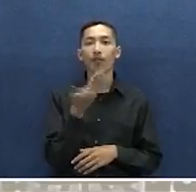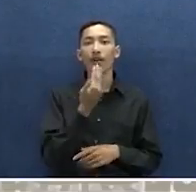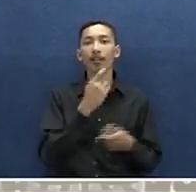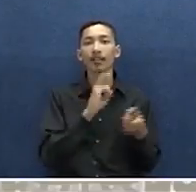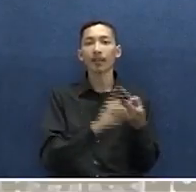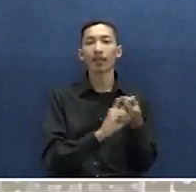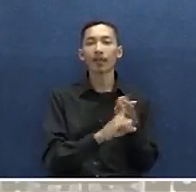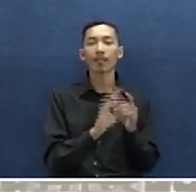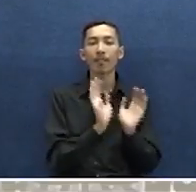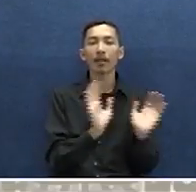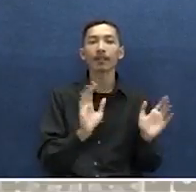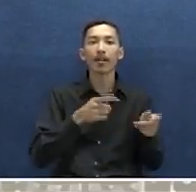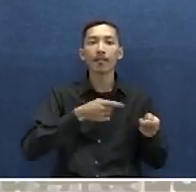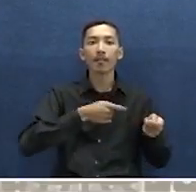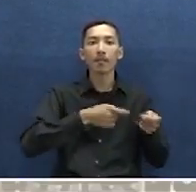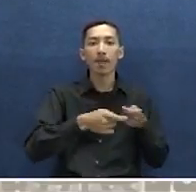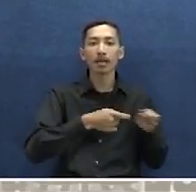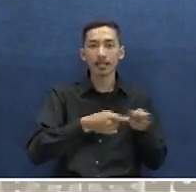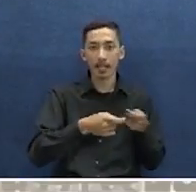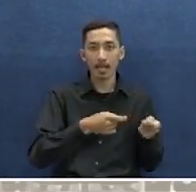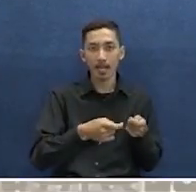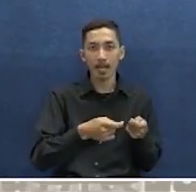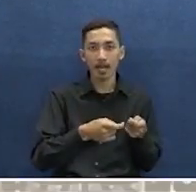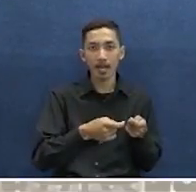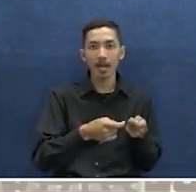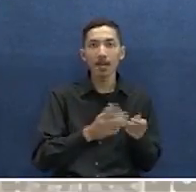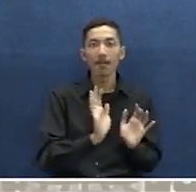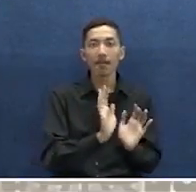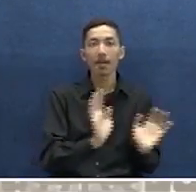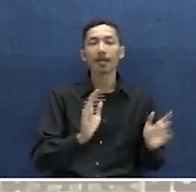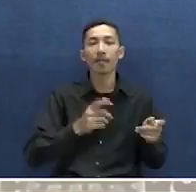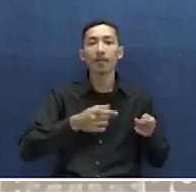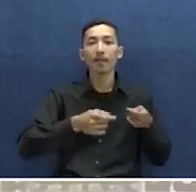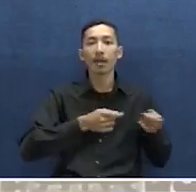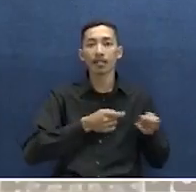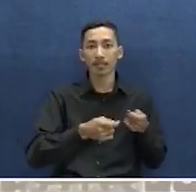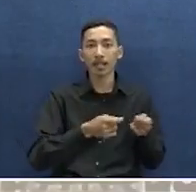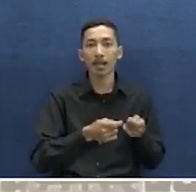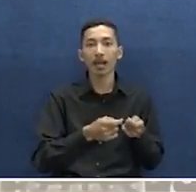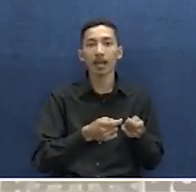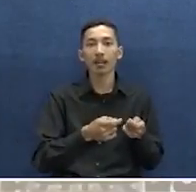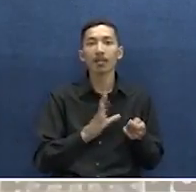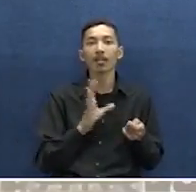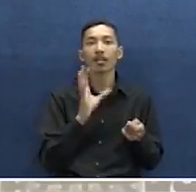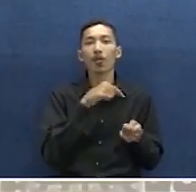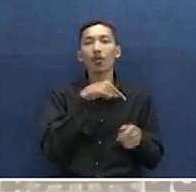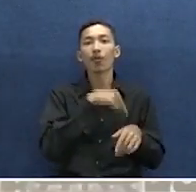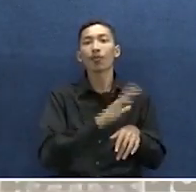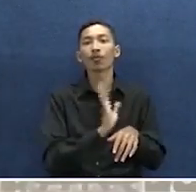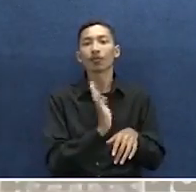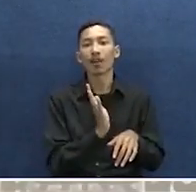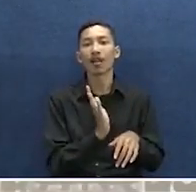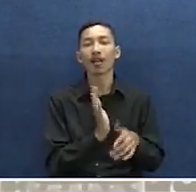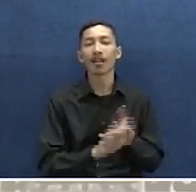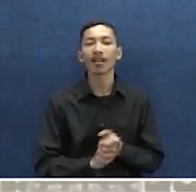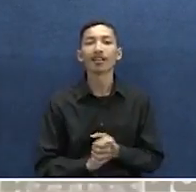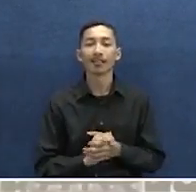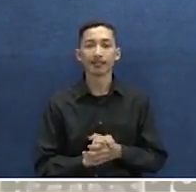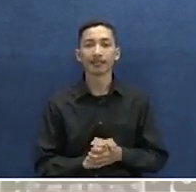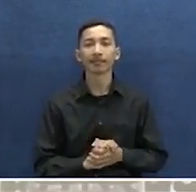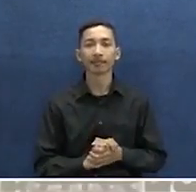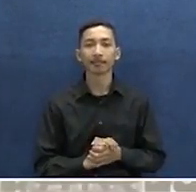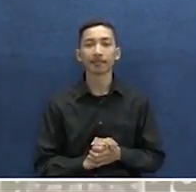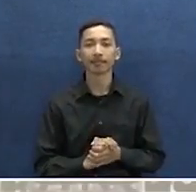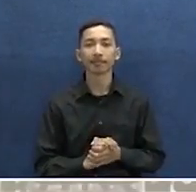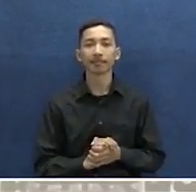banyak barista barista di empat Sebelumnya udah lebih terkenal tahu ada semangat itu dimana mereka enggak punya itu justru